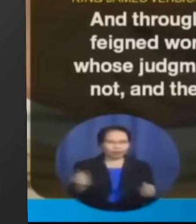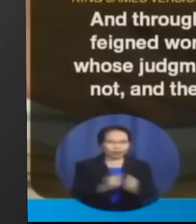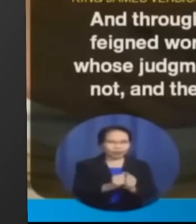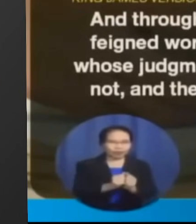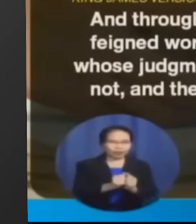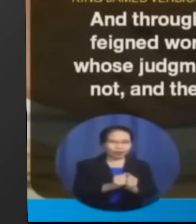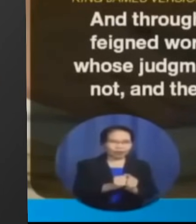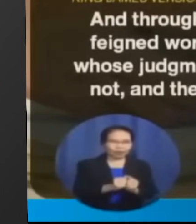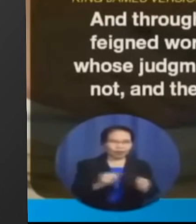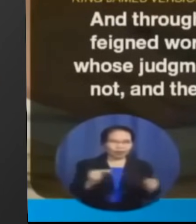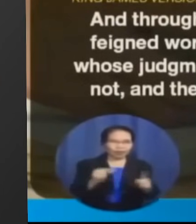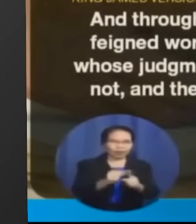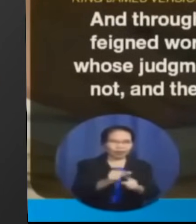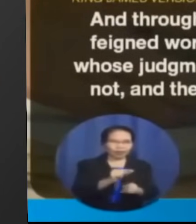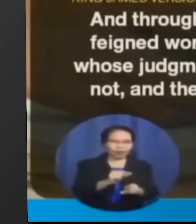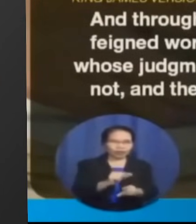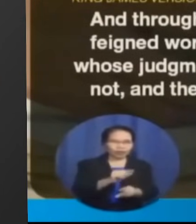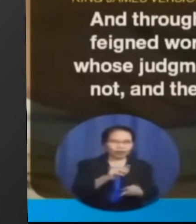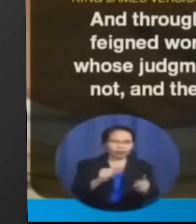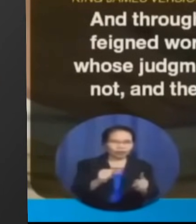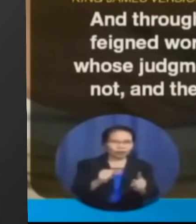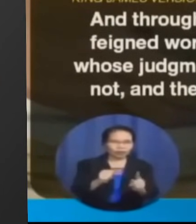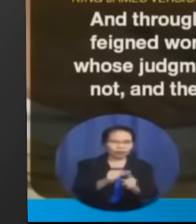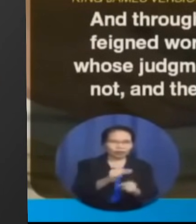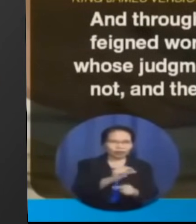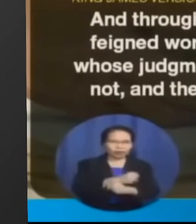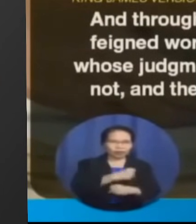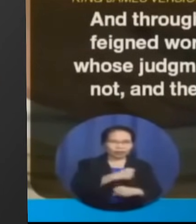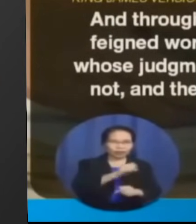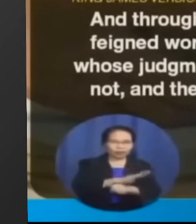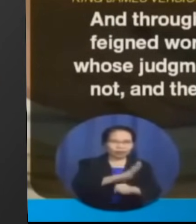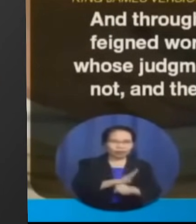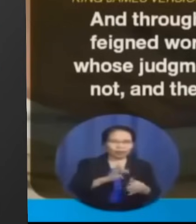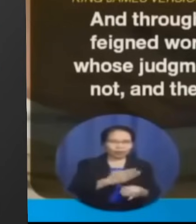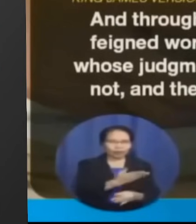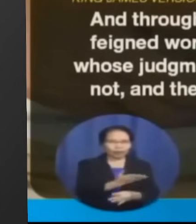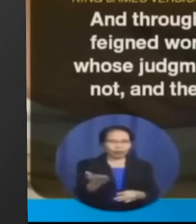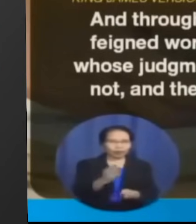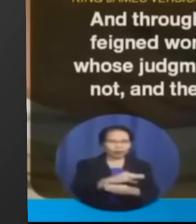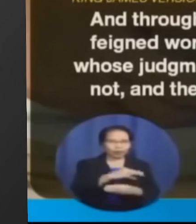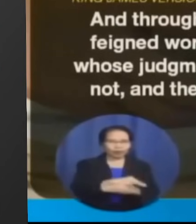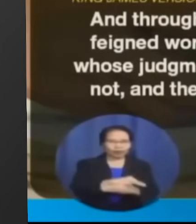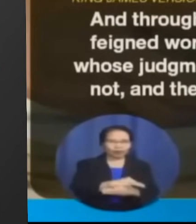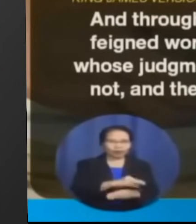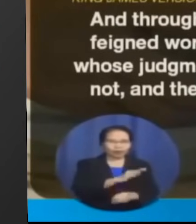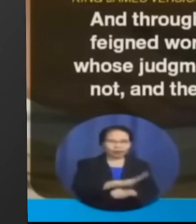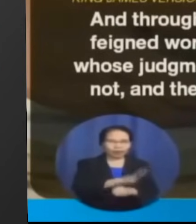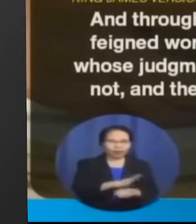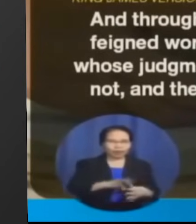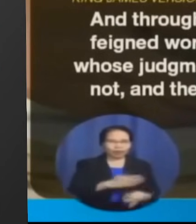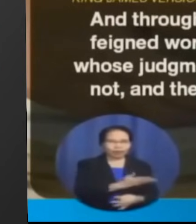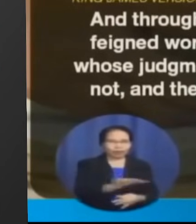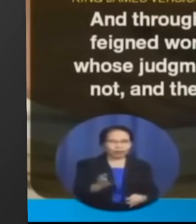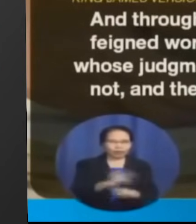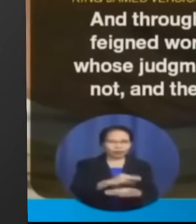shall they with feigned words make merchandise of you. Will make merchandise of you.